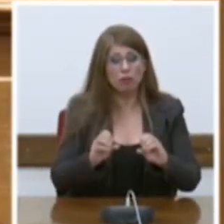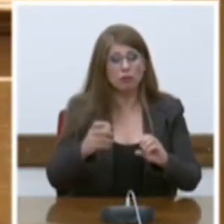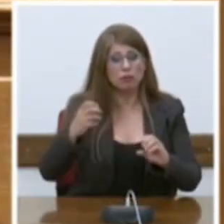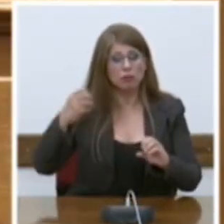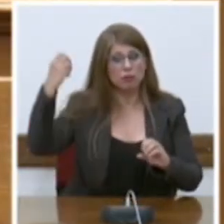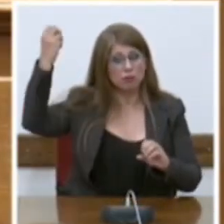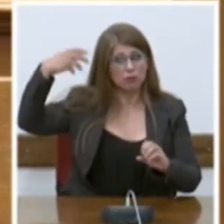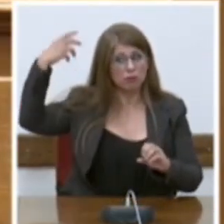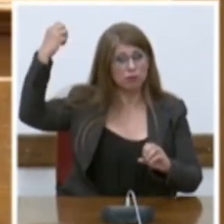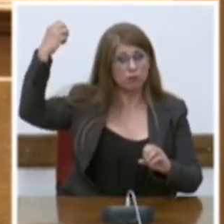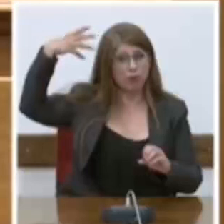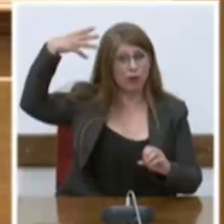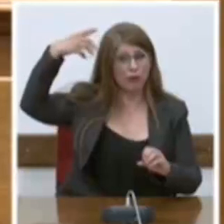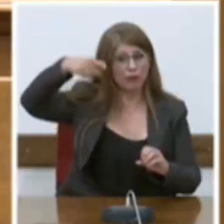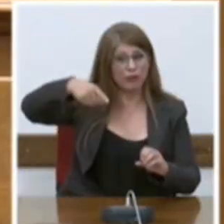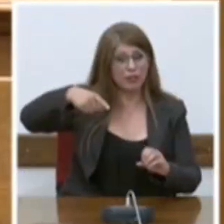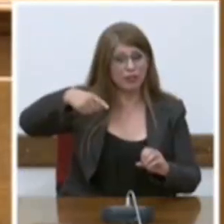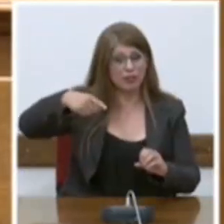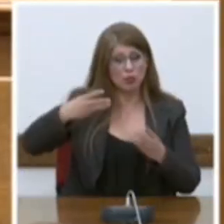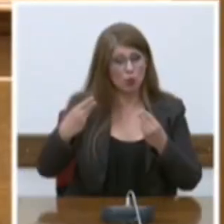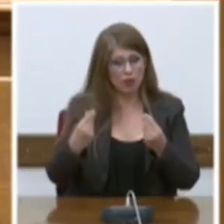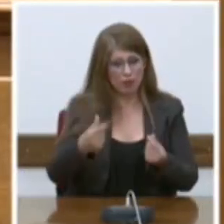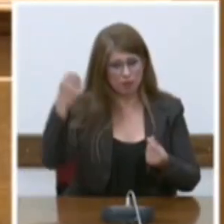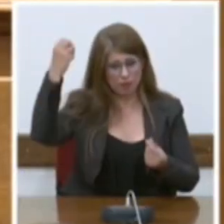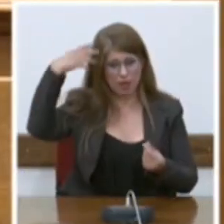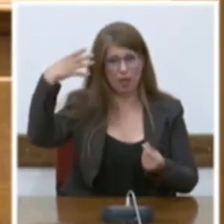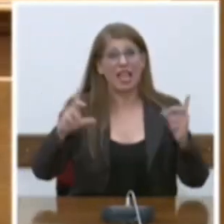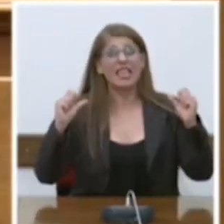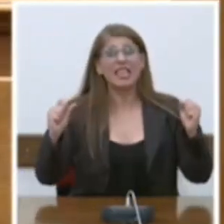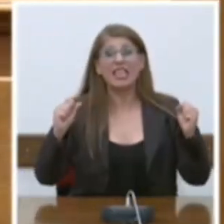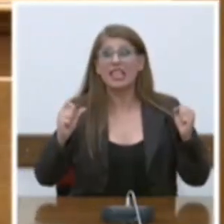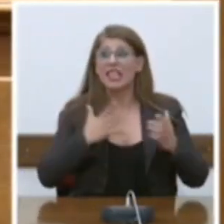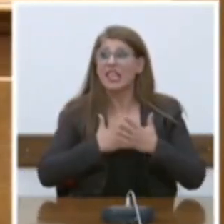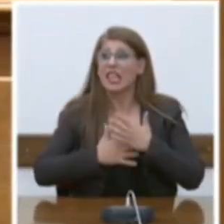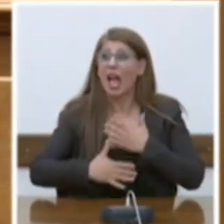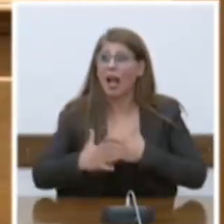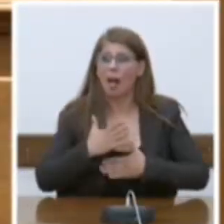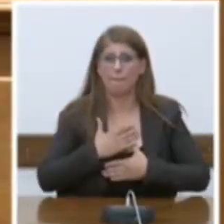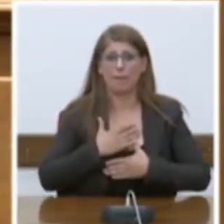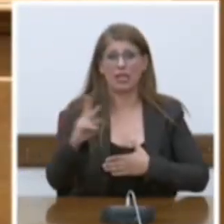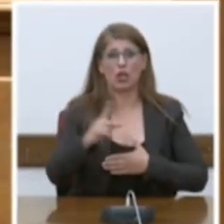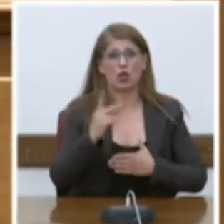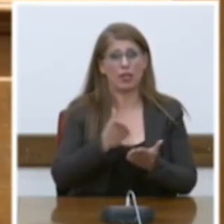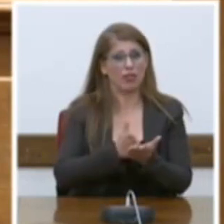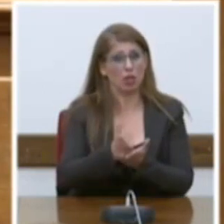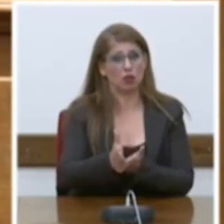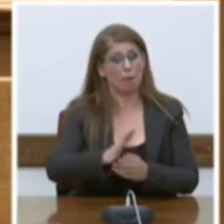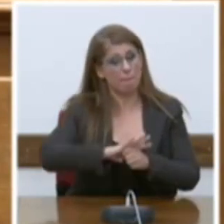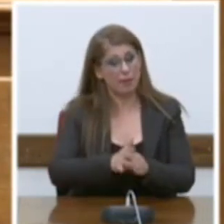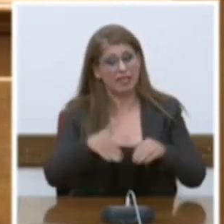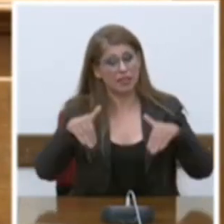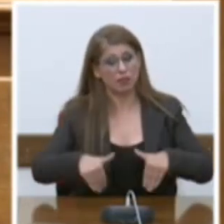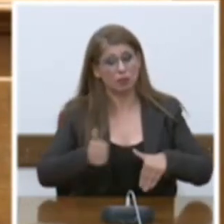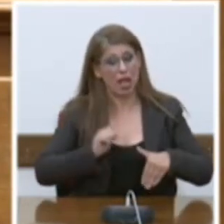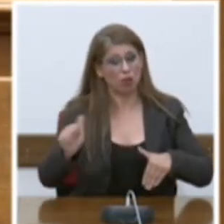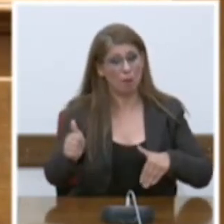και μαχητών του ευγενούς πνεύματος του ελληνικού εθνικισμού. Η κοινωνική δικαιοσύνη, ο πλήρης σεβασμός στα ατομικά